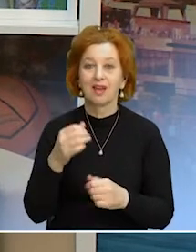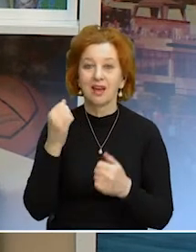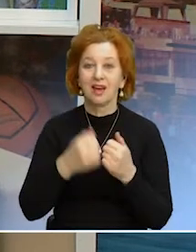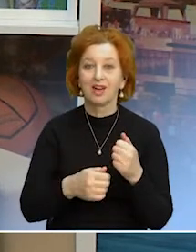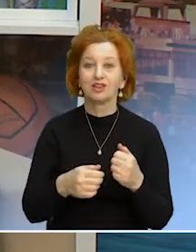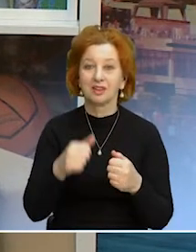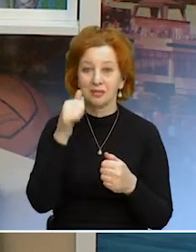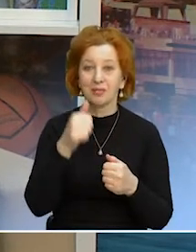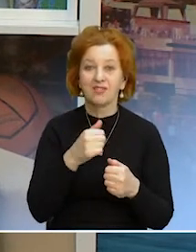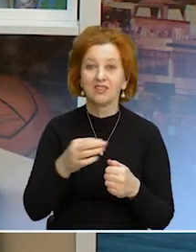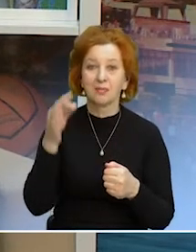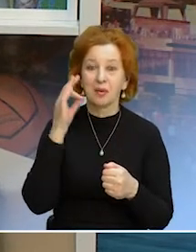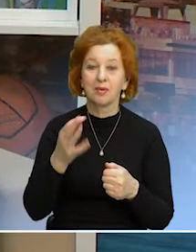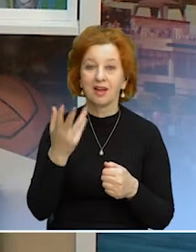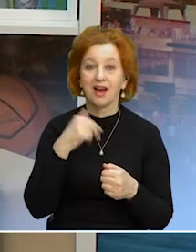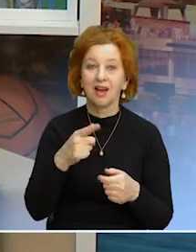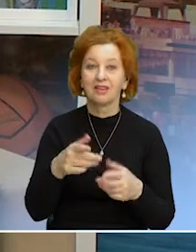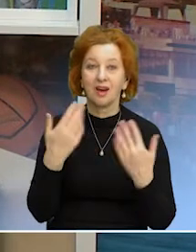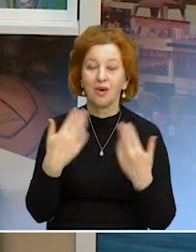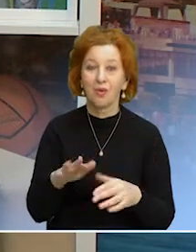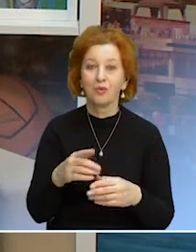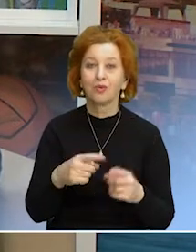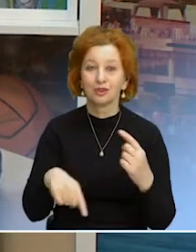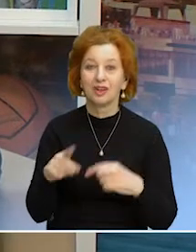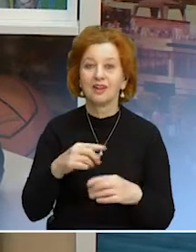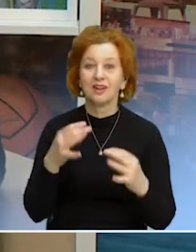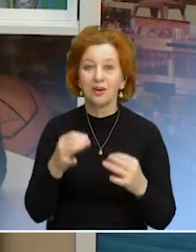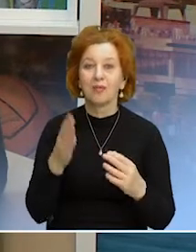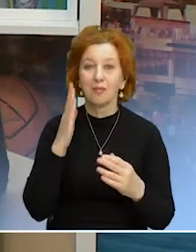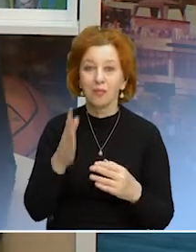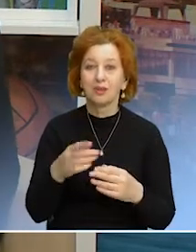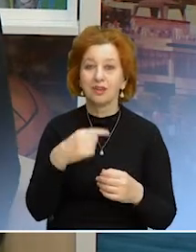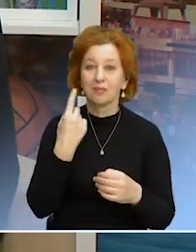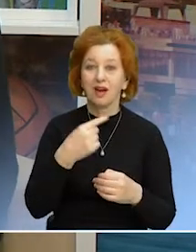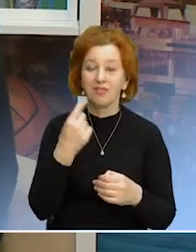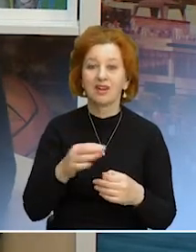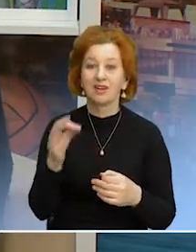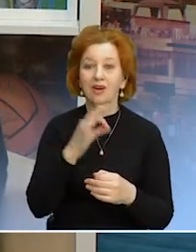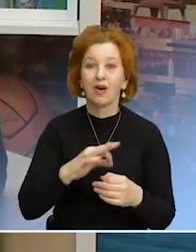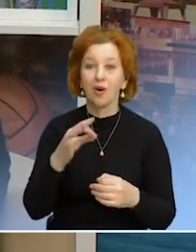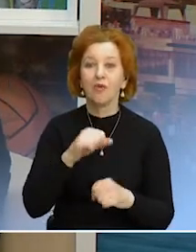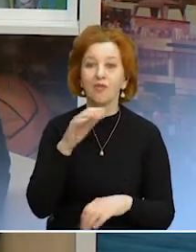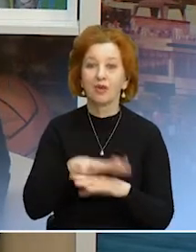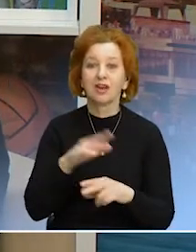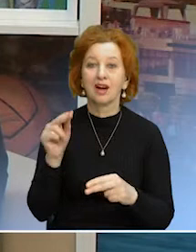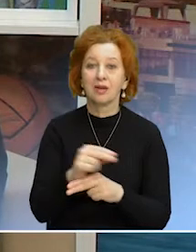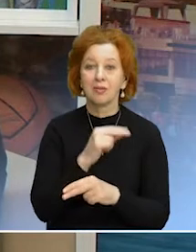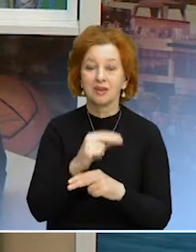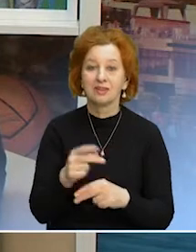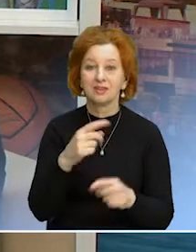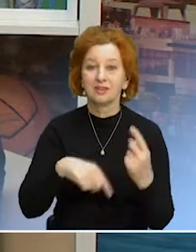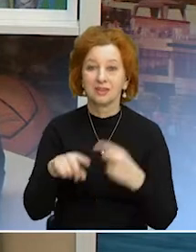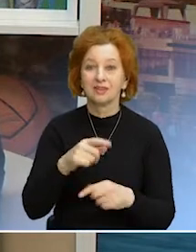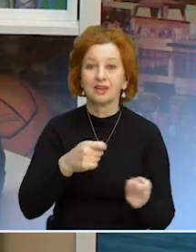каждую секунду об этом. А я каждый месяц вспоминаю, когда квитанцию получают. Да. Ну, будем говорить о фонде капитального